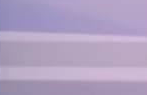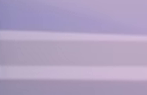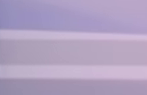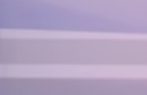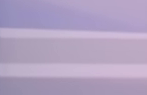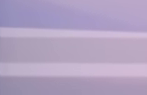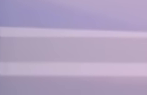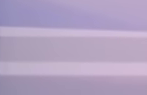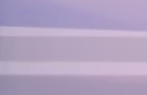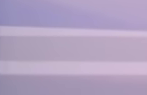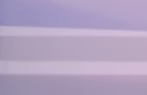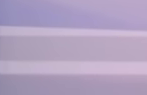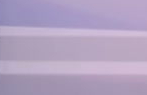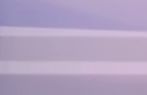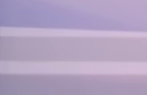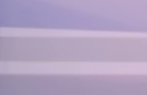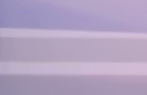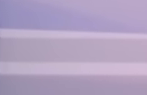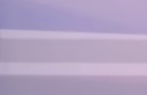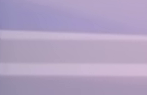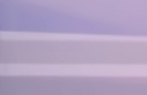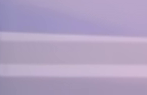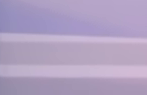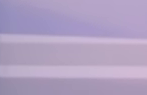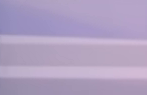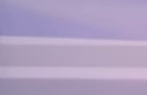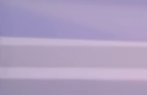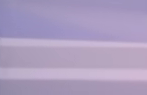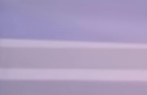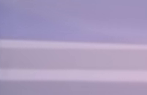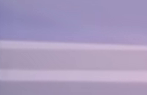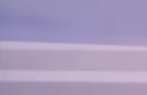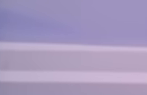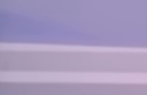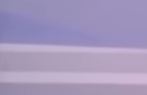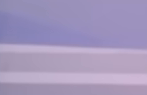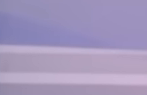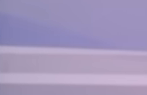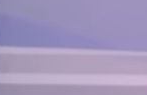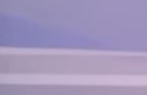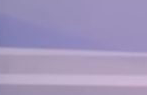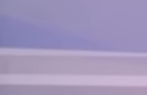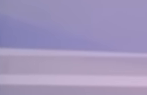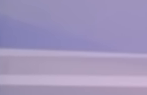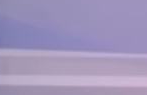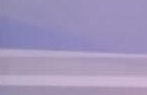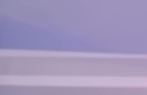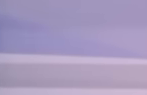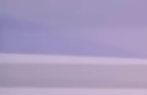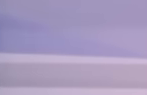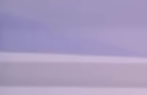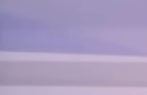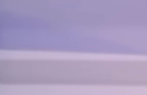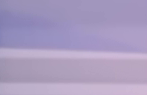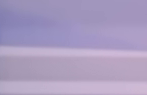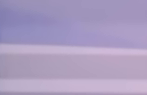Baka puso, patuloy na tumutok sa mga balita. Mag-subscribe sa GMA Integrated News sa YouTube. Sa mga kapuso